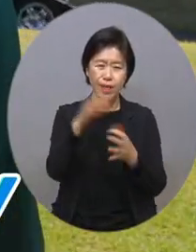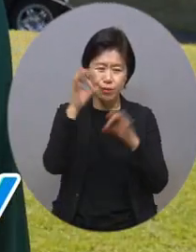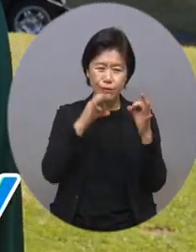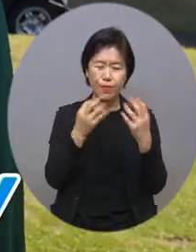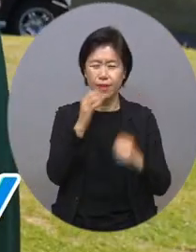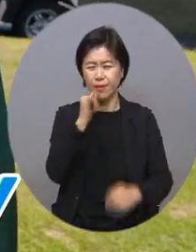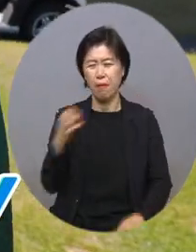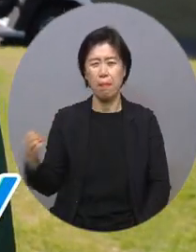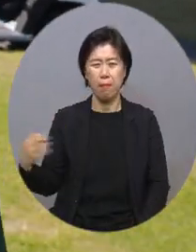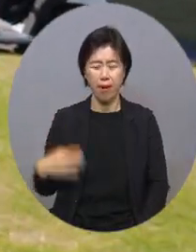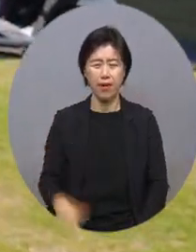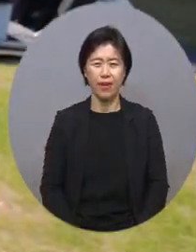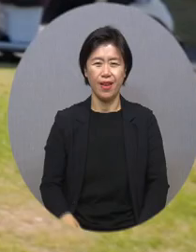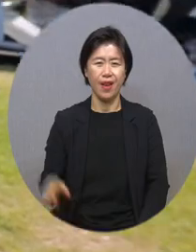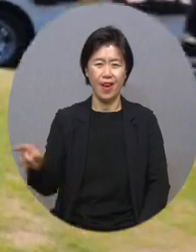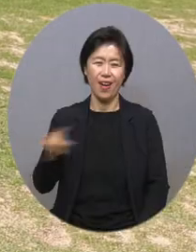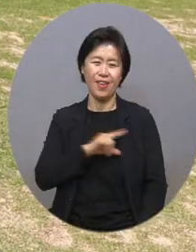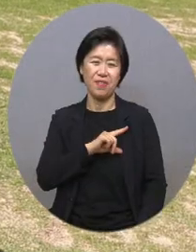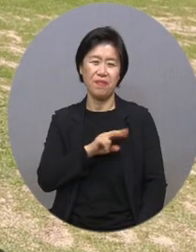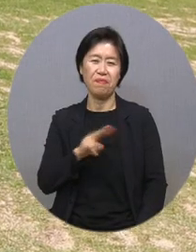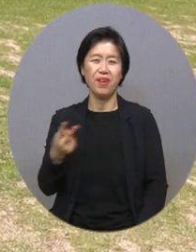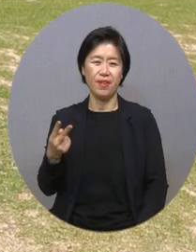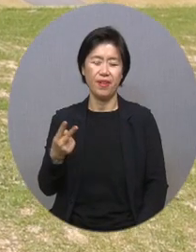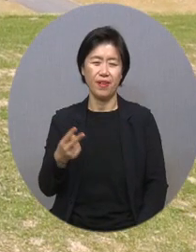씨. 벙신?